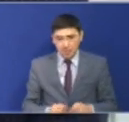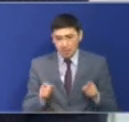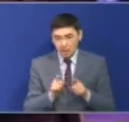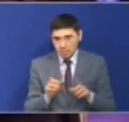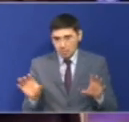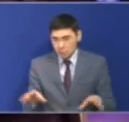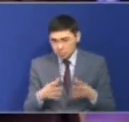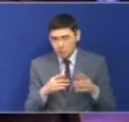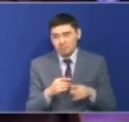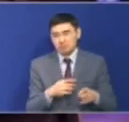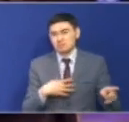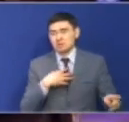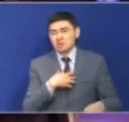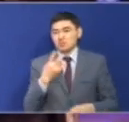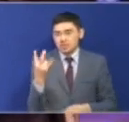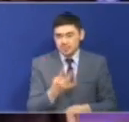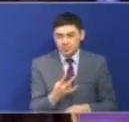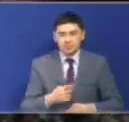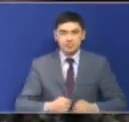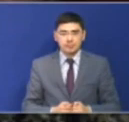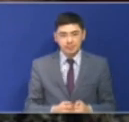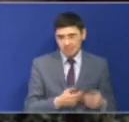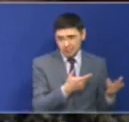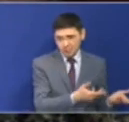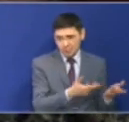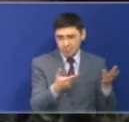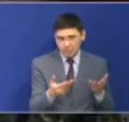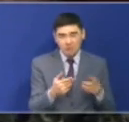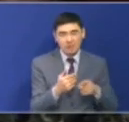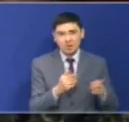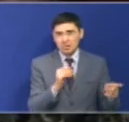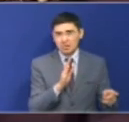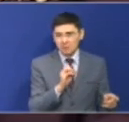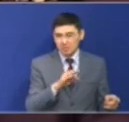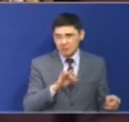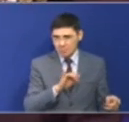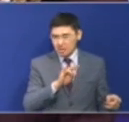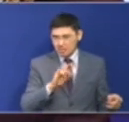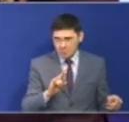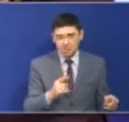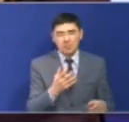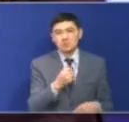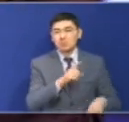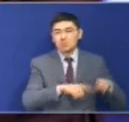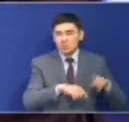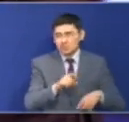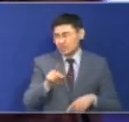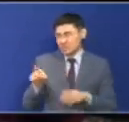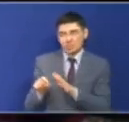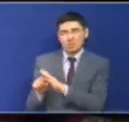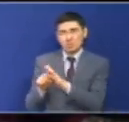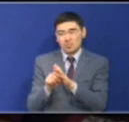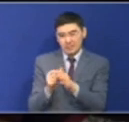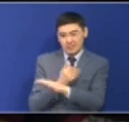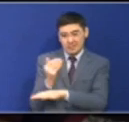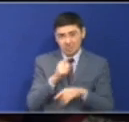нужны. Приглашенным на концерт воинам-интернационалистам и родителям погибших солдат и офицеров был оказан почет и